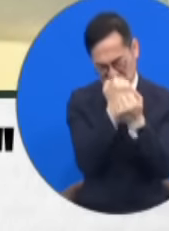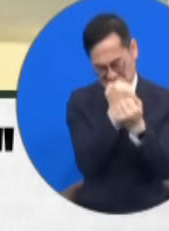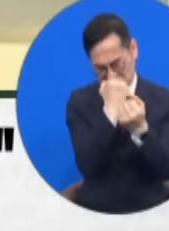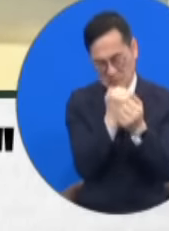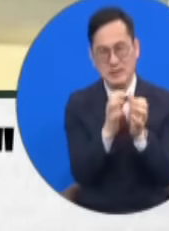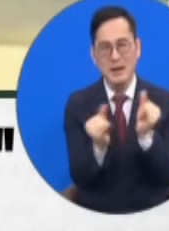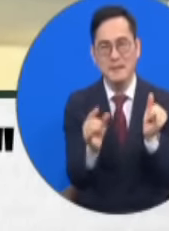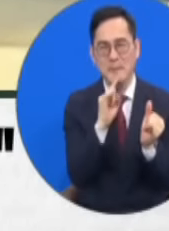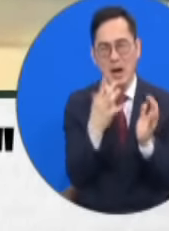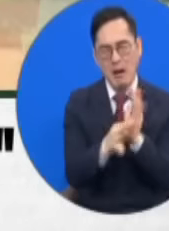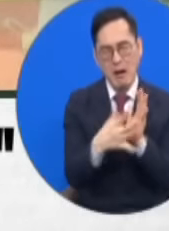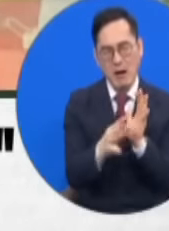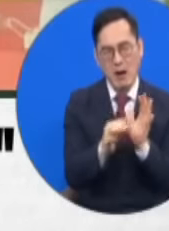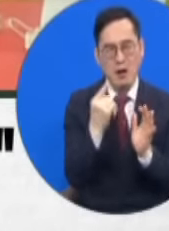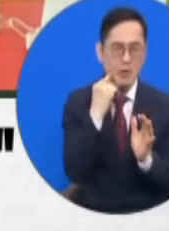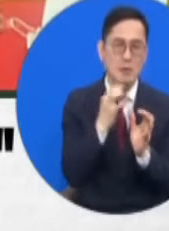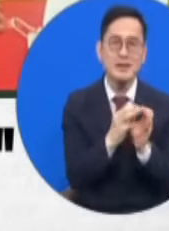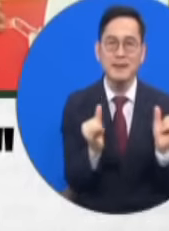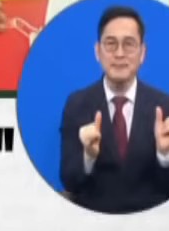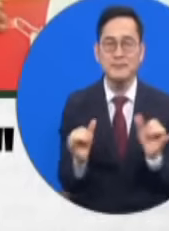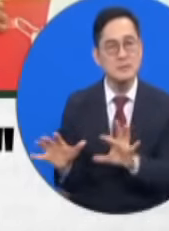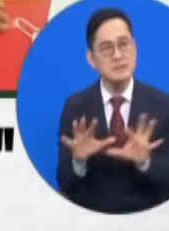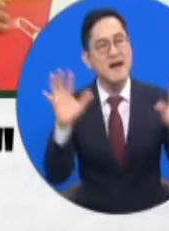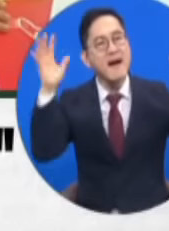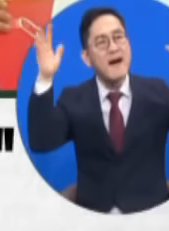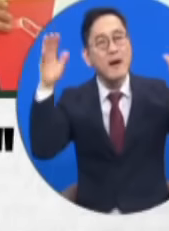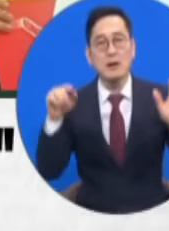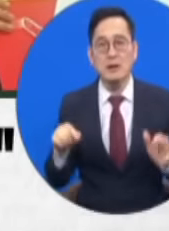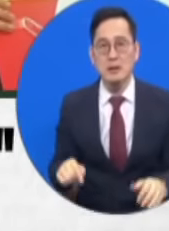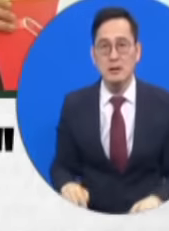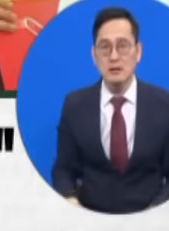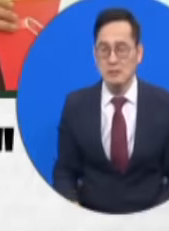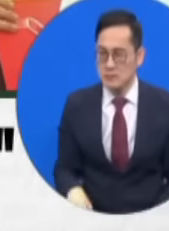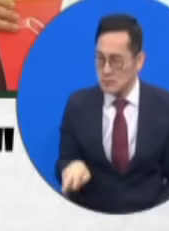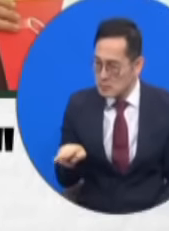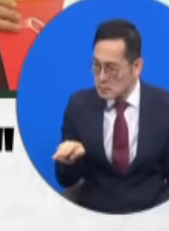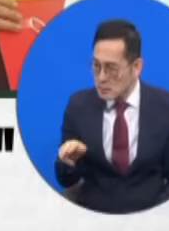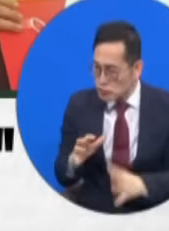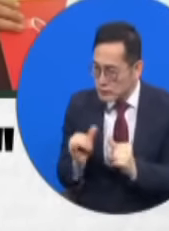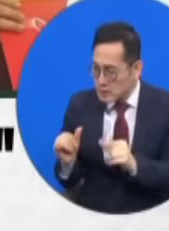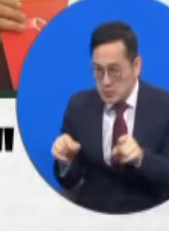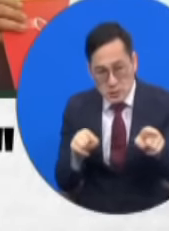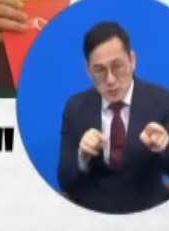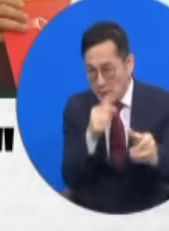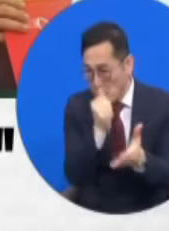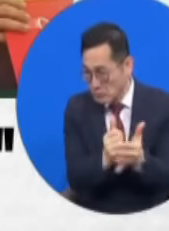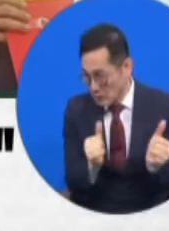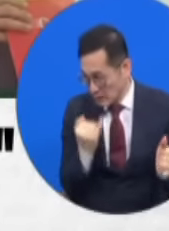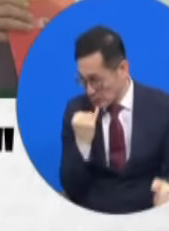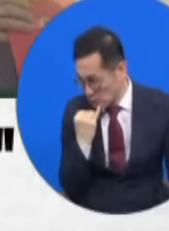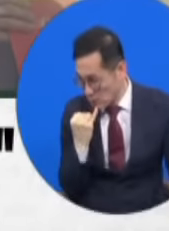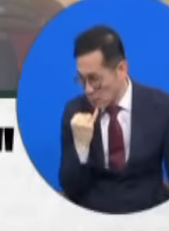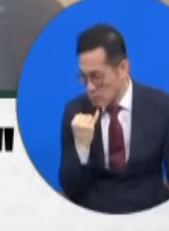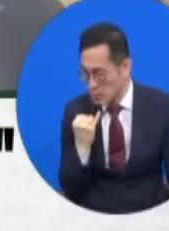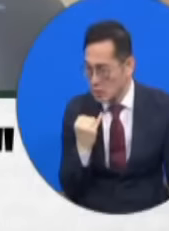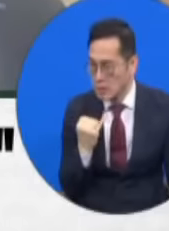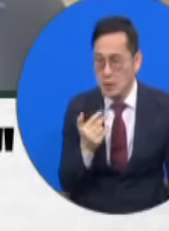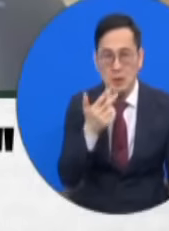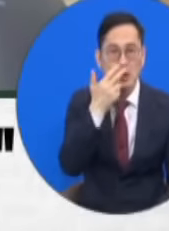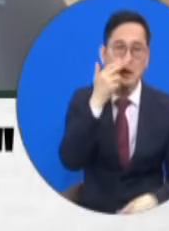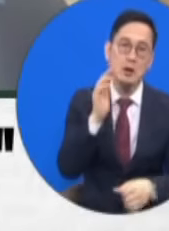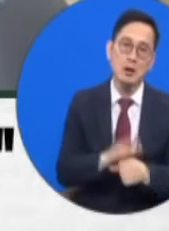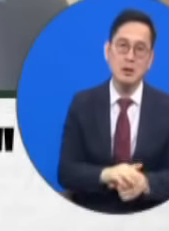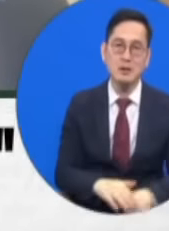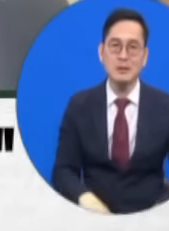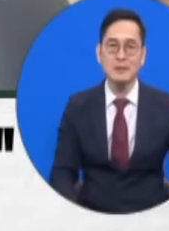비도덕적 파렴치한들에게도 많은 국민들이 환호를 보내고 있다는 거예요. 난 이걸 어떻게 생각해야 될지 모르겠어요. 한 가지 분명한 것은 적어도